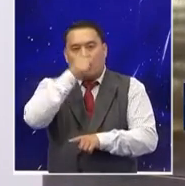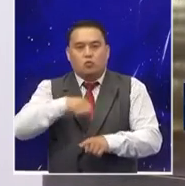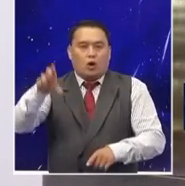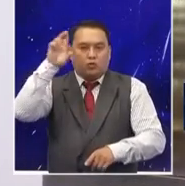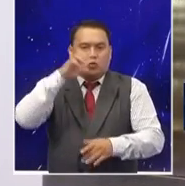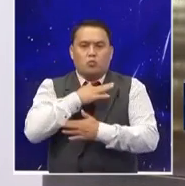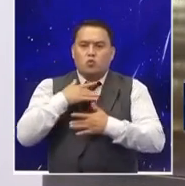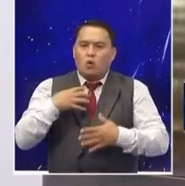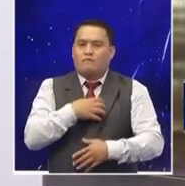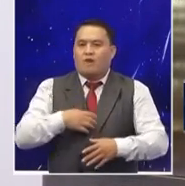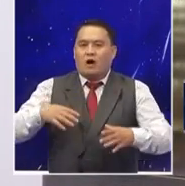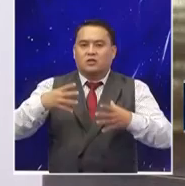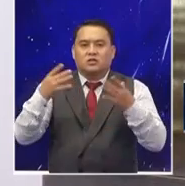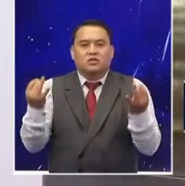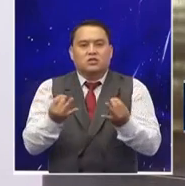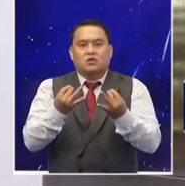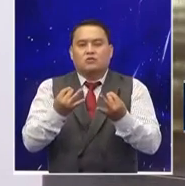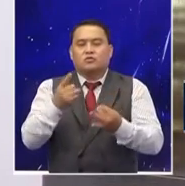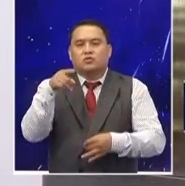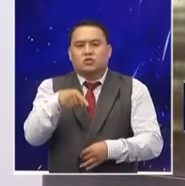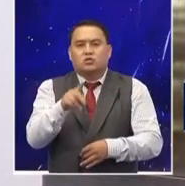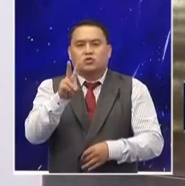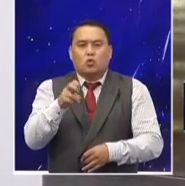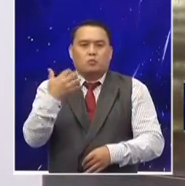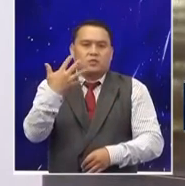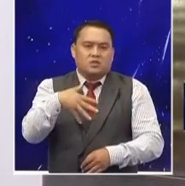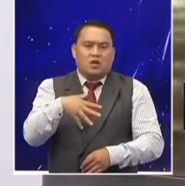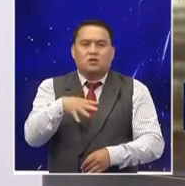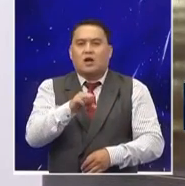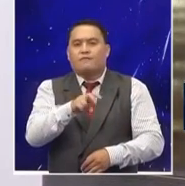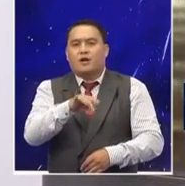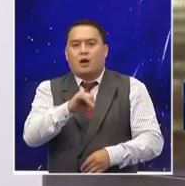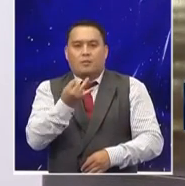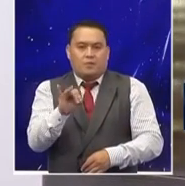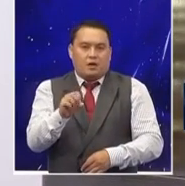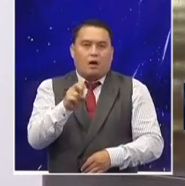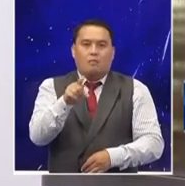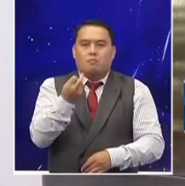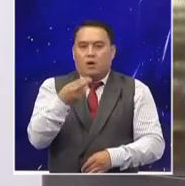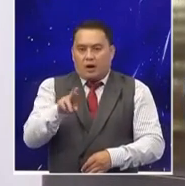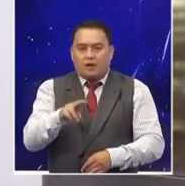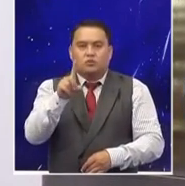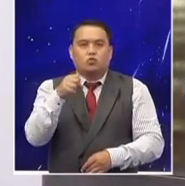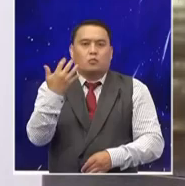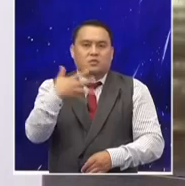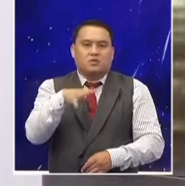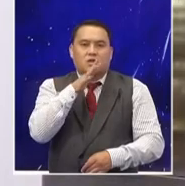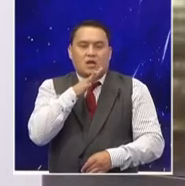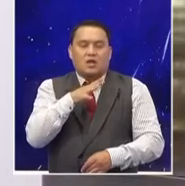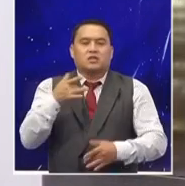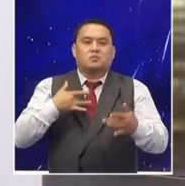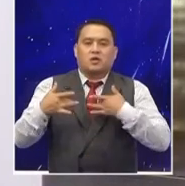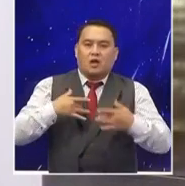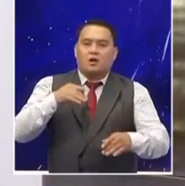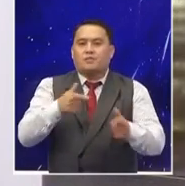очень много значимых событий 1150-летия рф араби 175-летию абая приурочив к этим датам мы подготовили спектакле